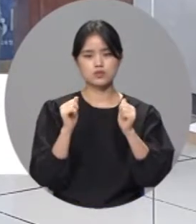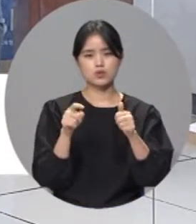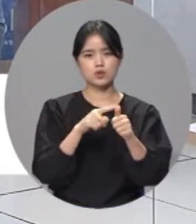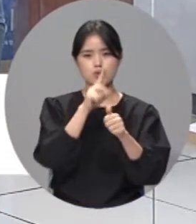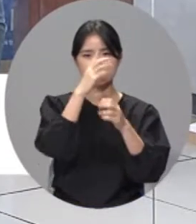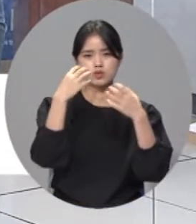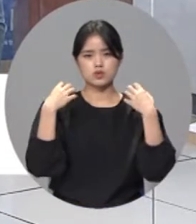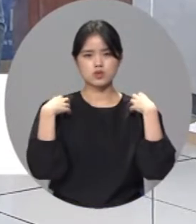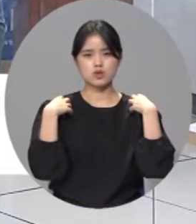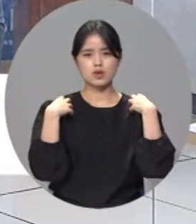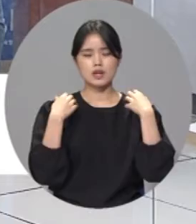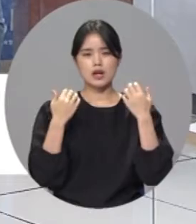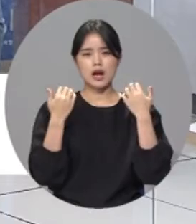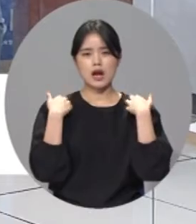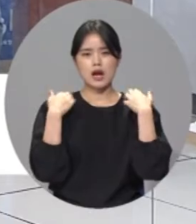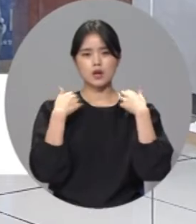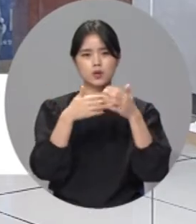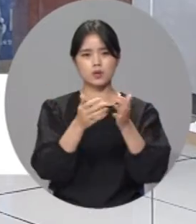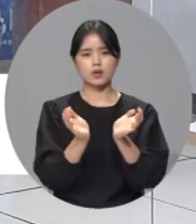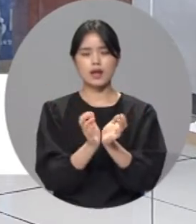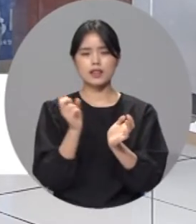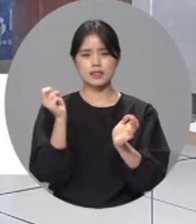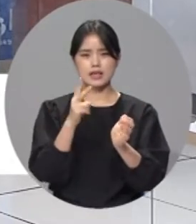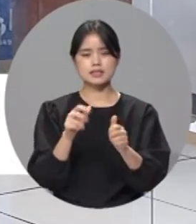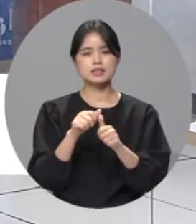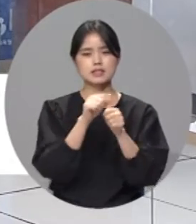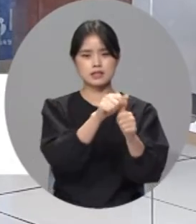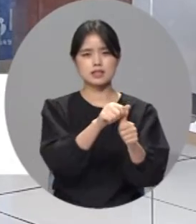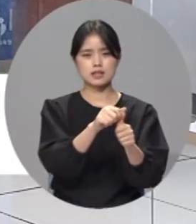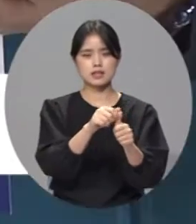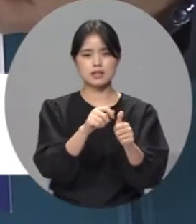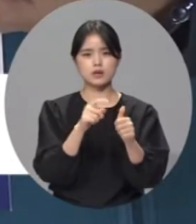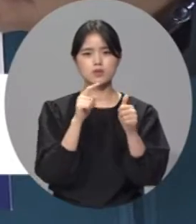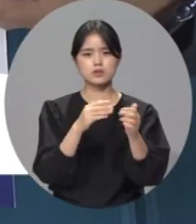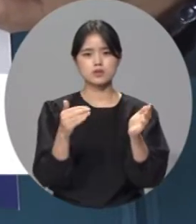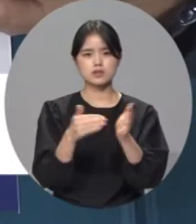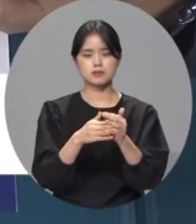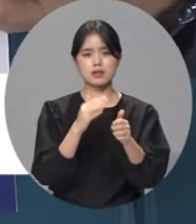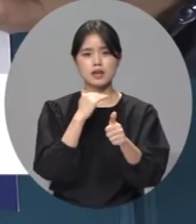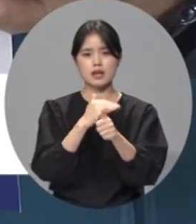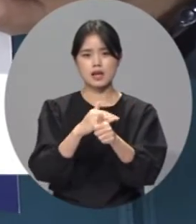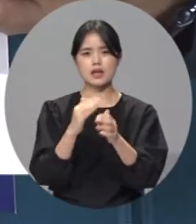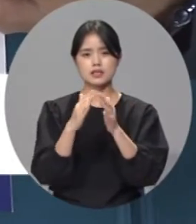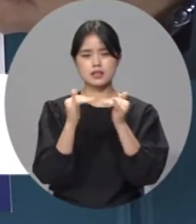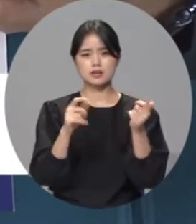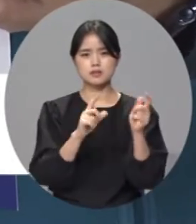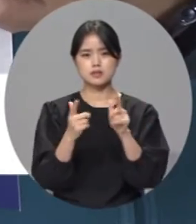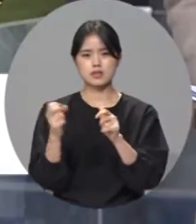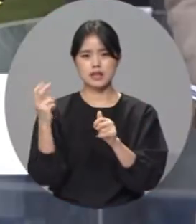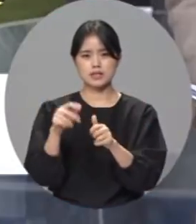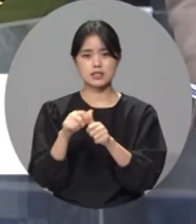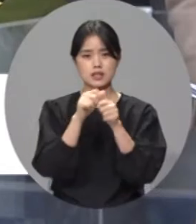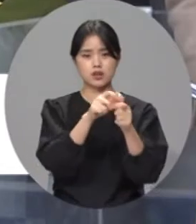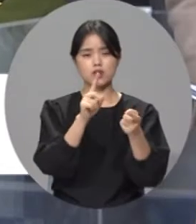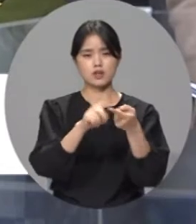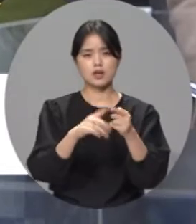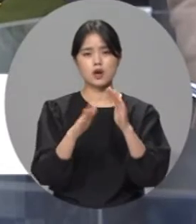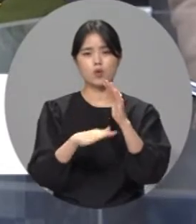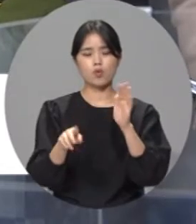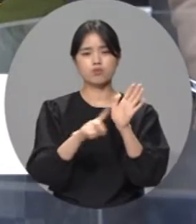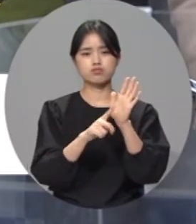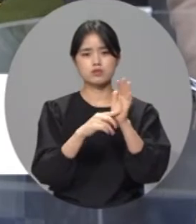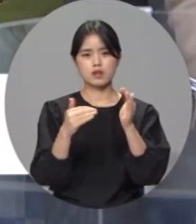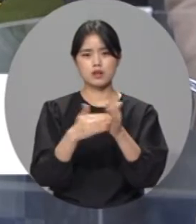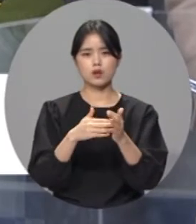학교 재단 의 복직 이행을 촉구했습니다 도교육청은 해임 교사들의 복직 시키라는 내용의 이행 요구 공문을 발송